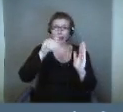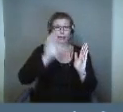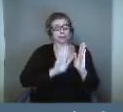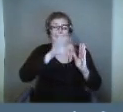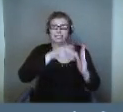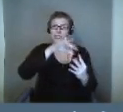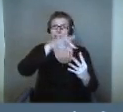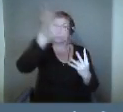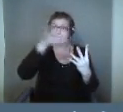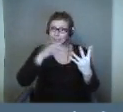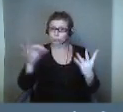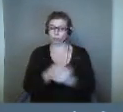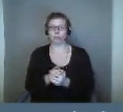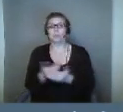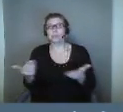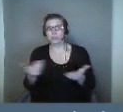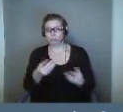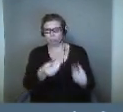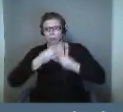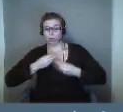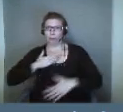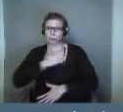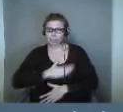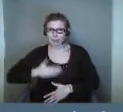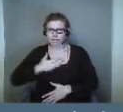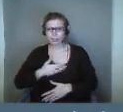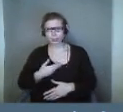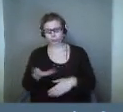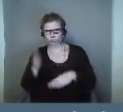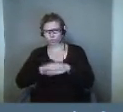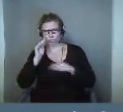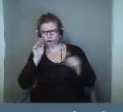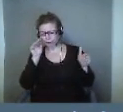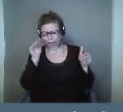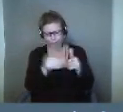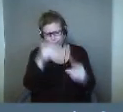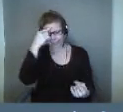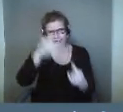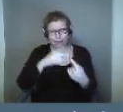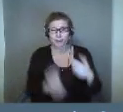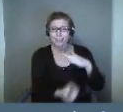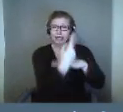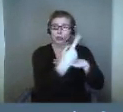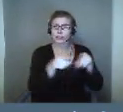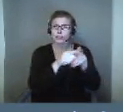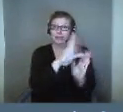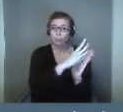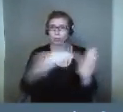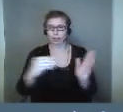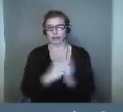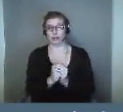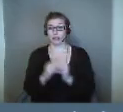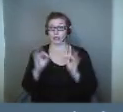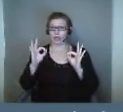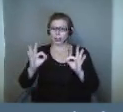on a privilégié plutôt l'innovation et la reproductibilité. Et on attend beaucoup de la loi Grenelle 2 qui permet à l'État